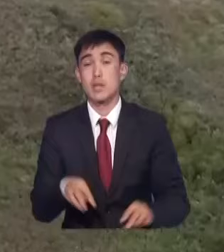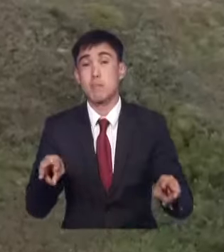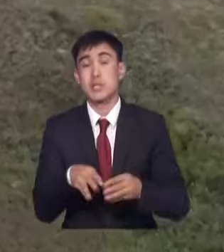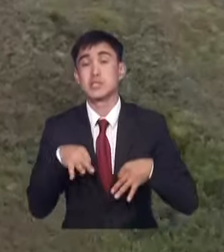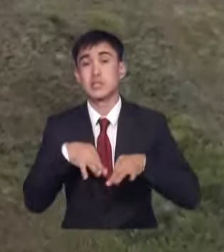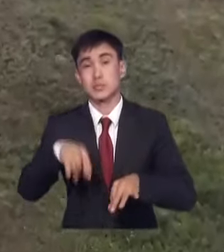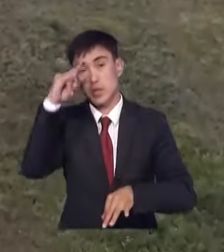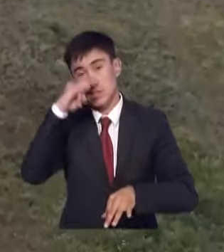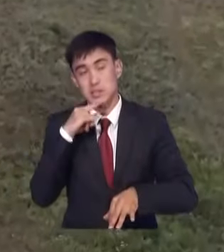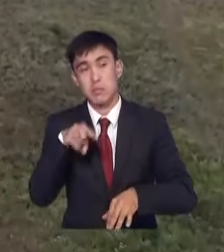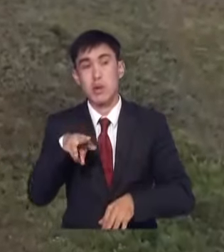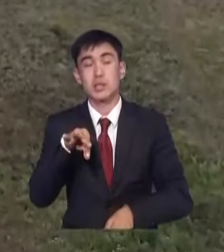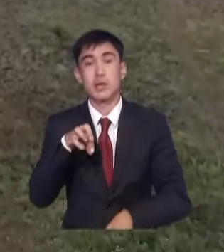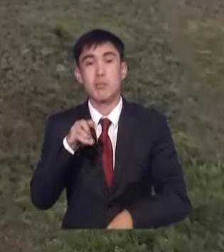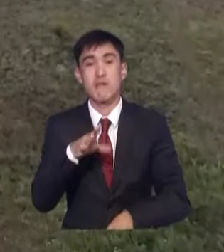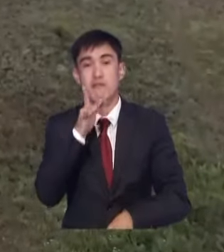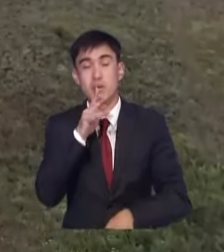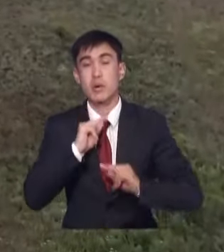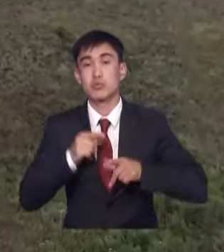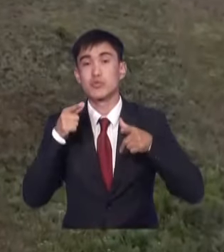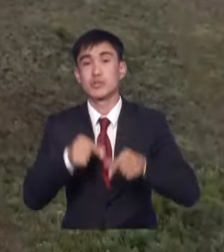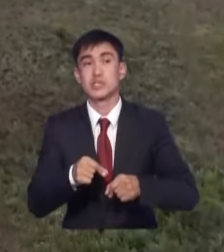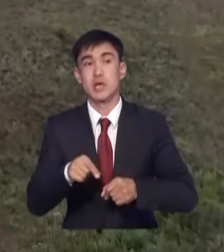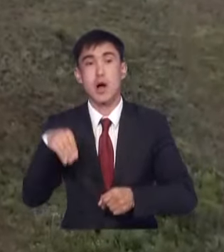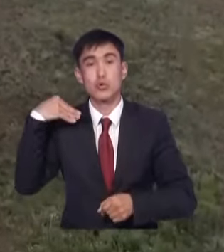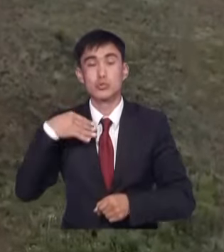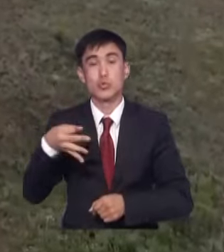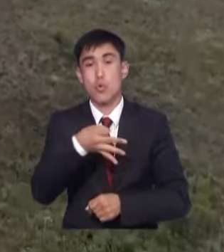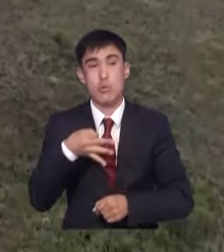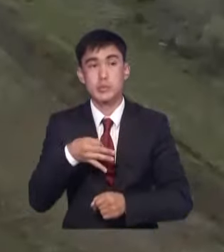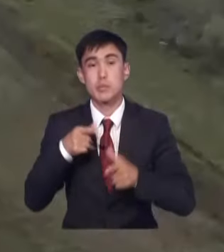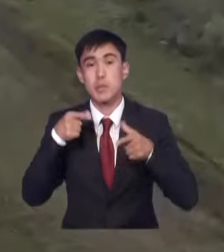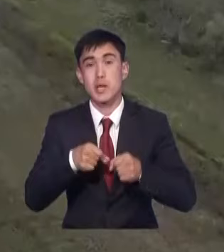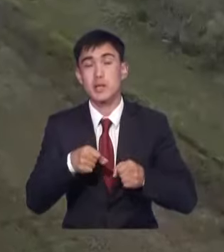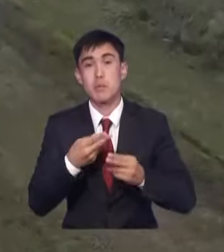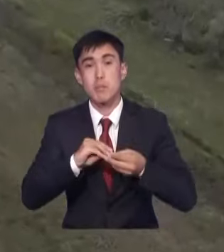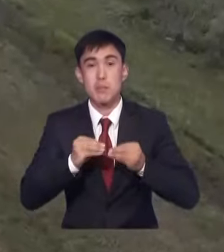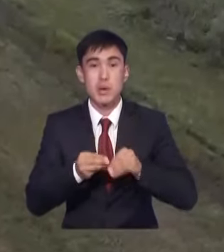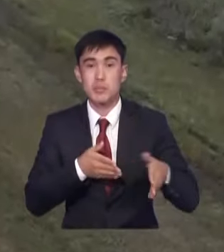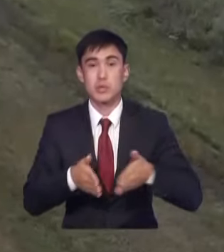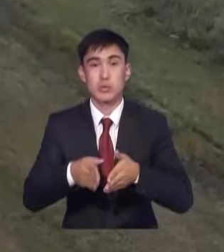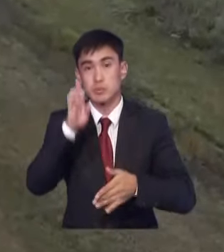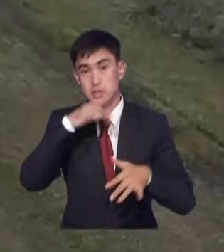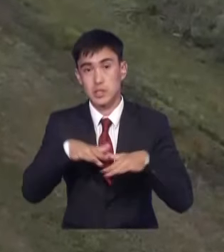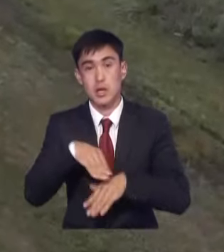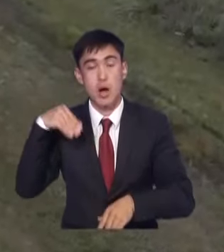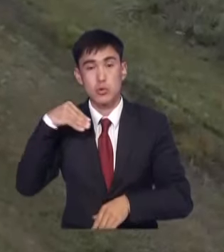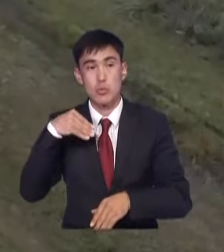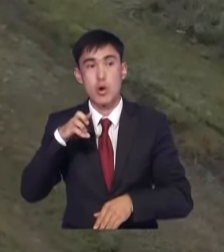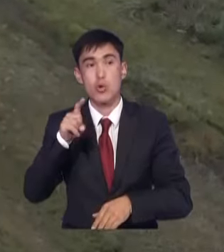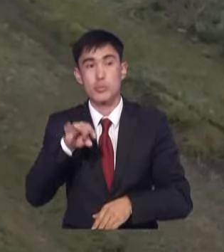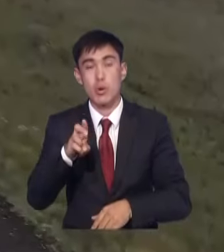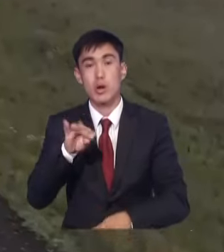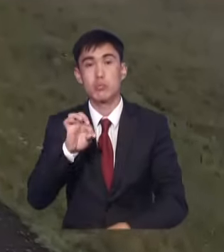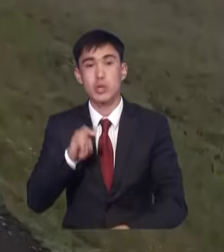транспорта Казахстана Марат Карабаев во время рабочего визита в Актюбинской область проехал по самым пробле дороги страны акту бе Хромтау